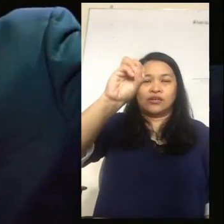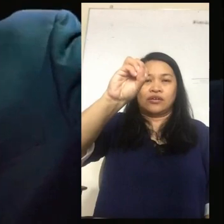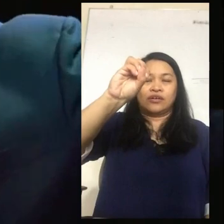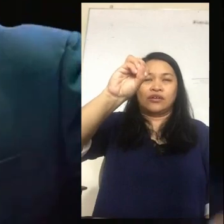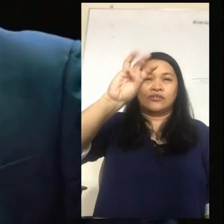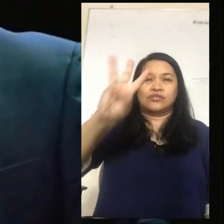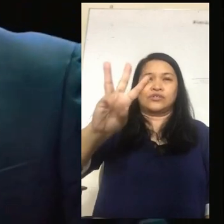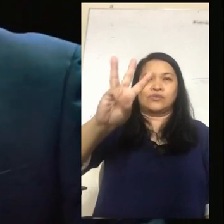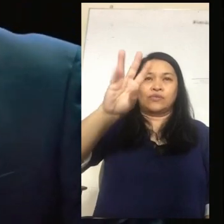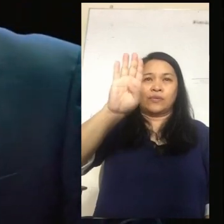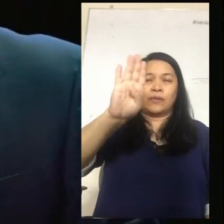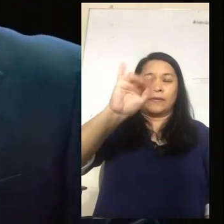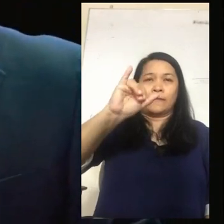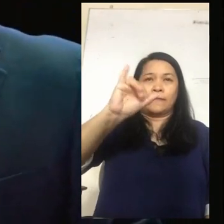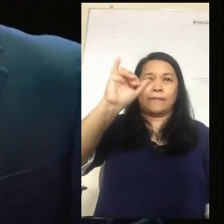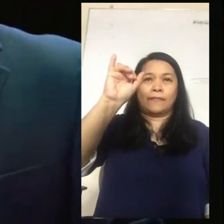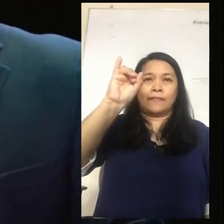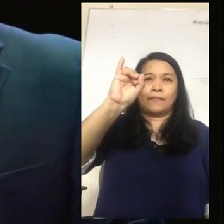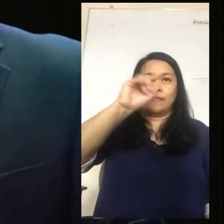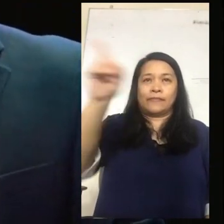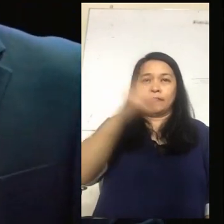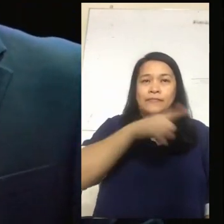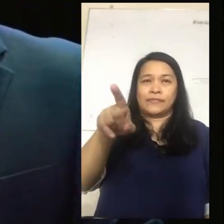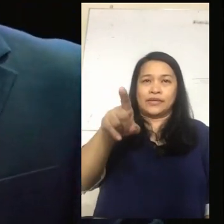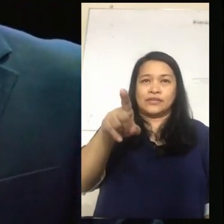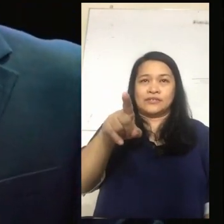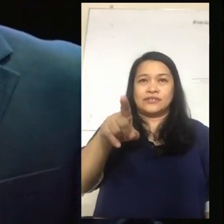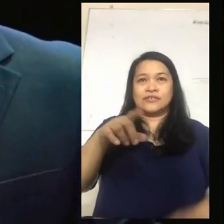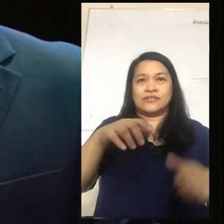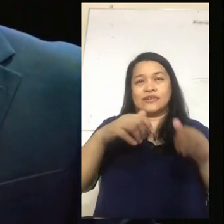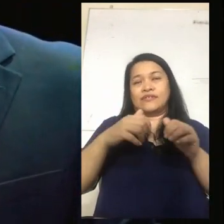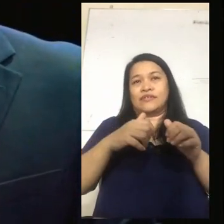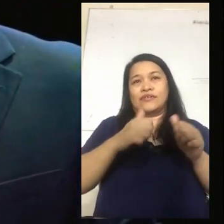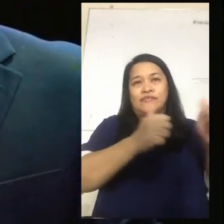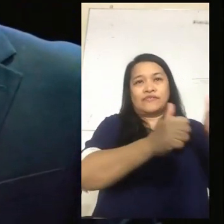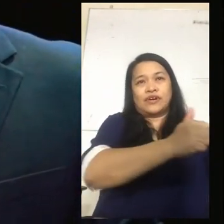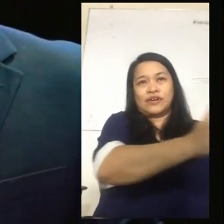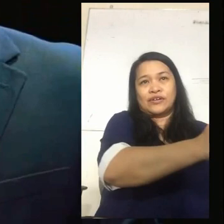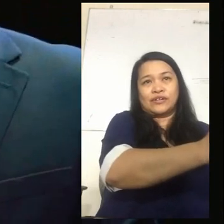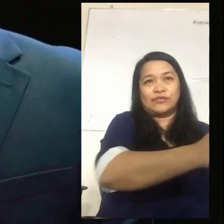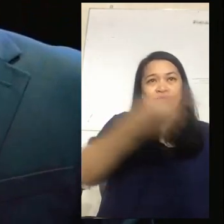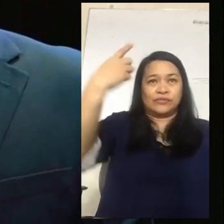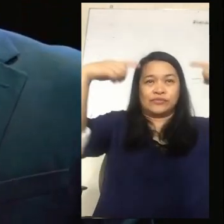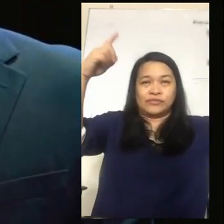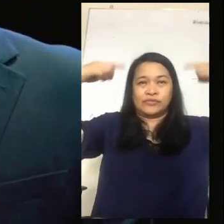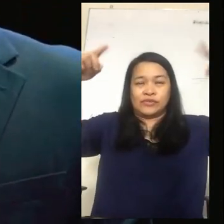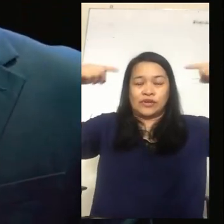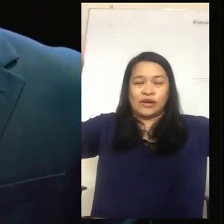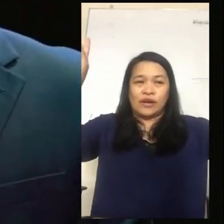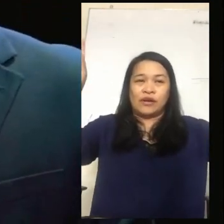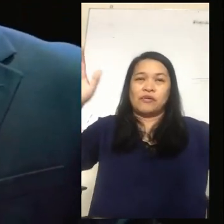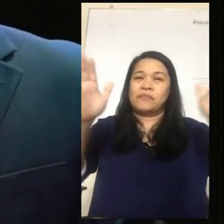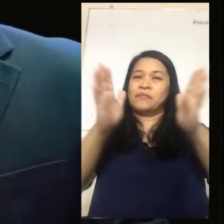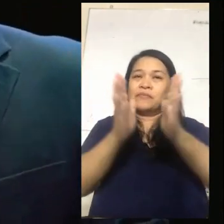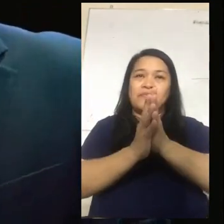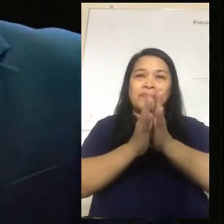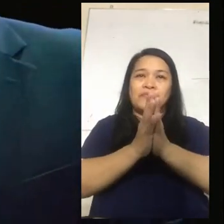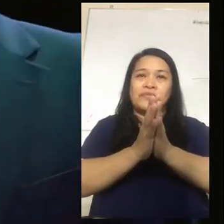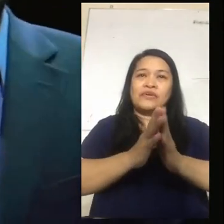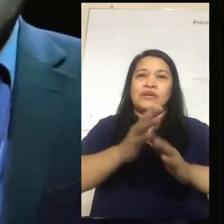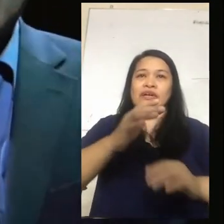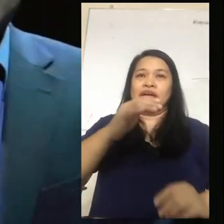chasing fame and fortune. Oh, I pray for them na hindi sila matangay ng mundo.